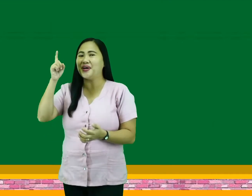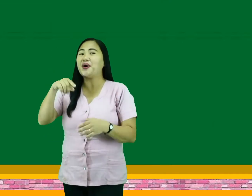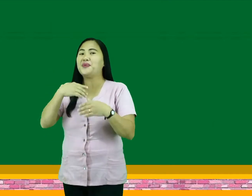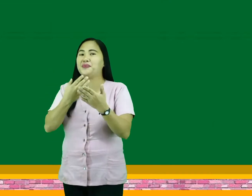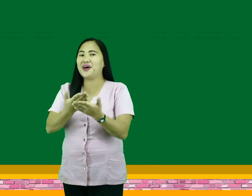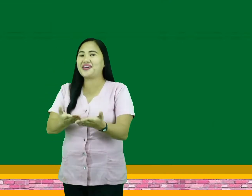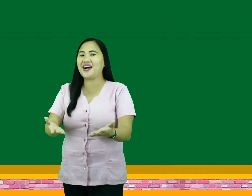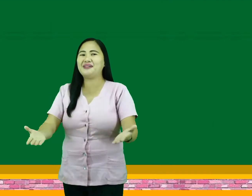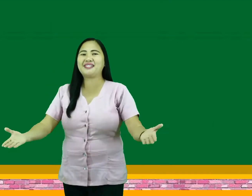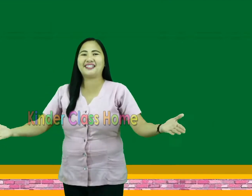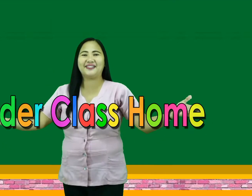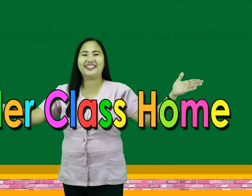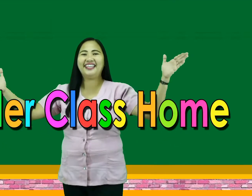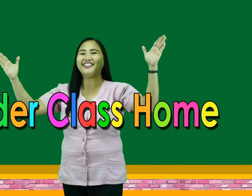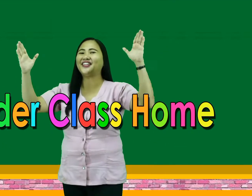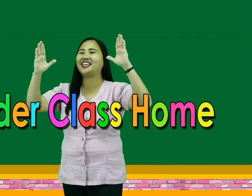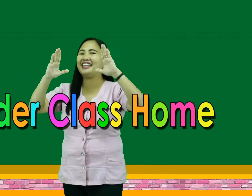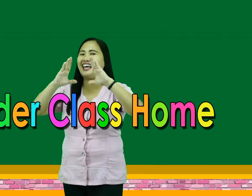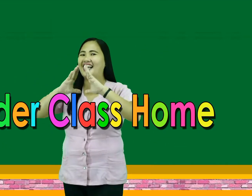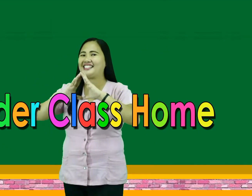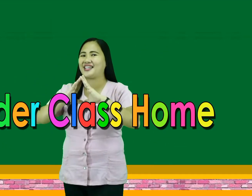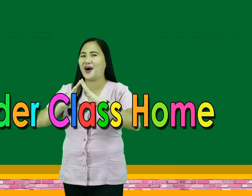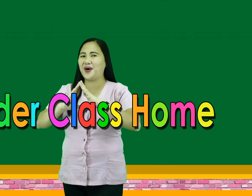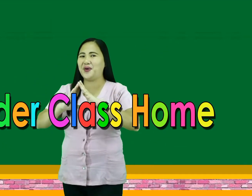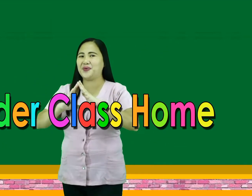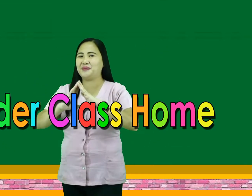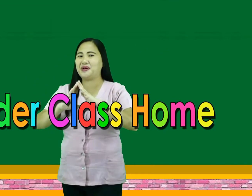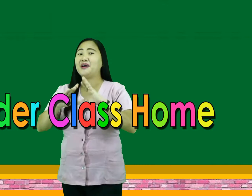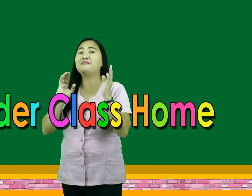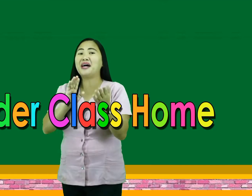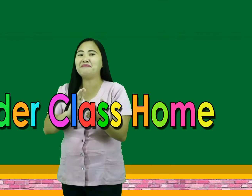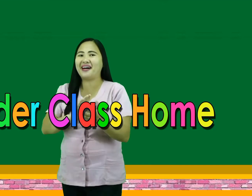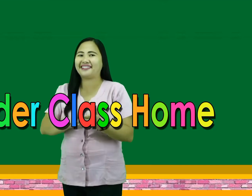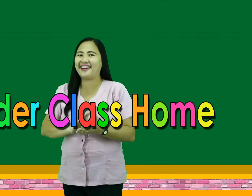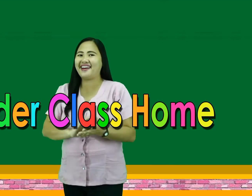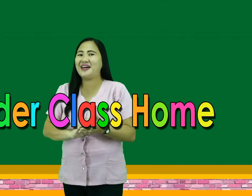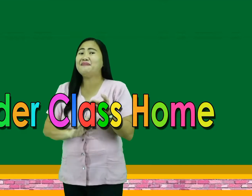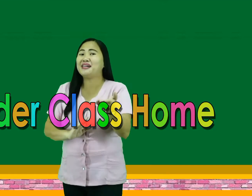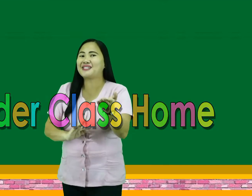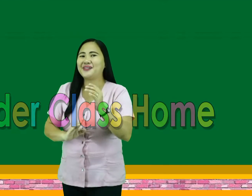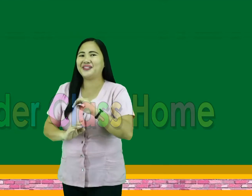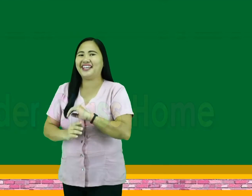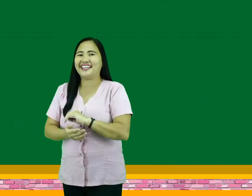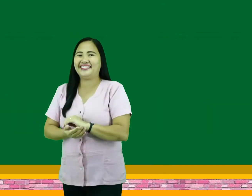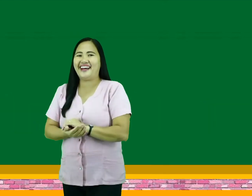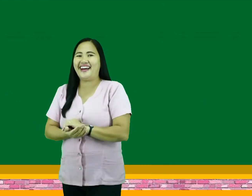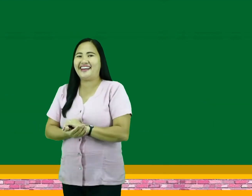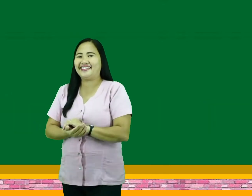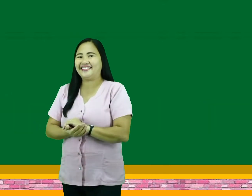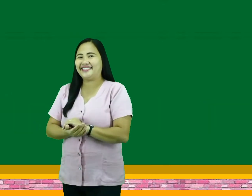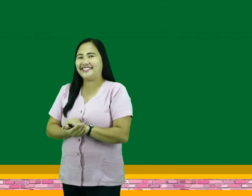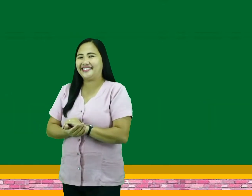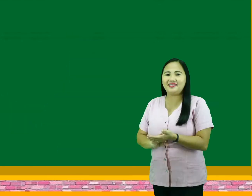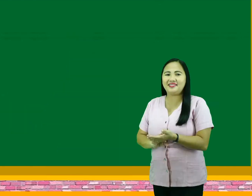pagkaon. Welcome sa tong kinder class home. Mga bata, magsugod na kita.